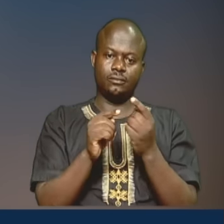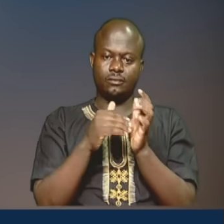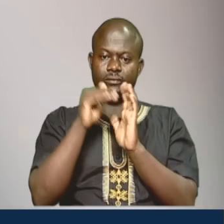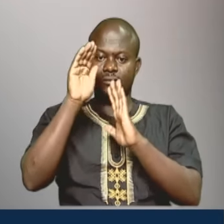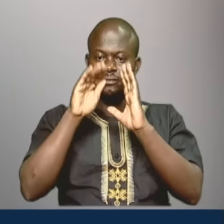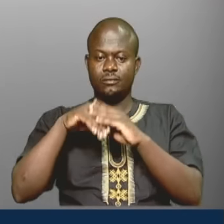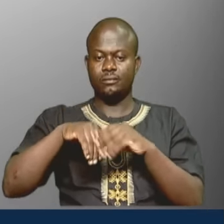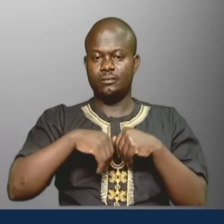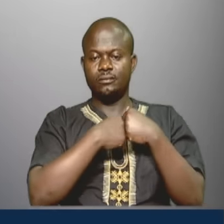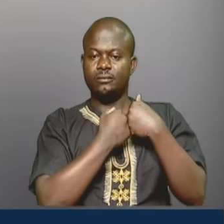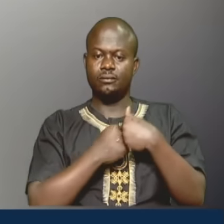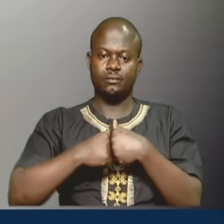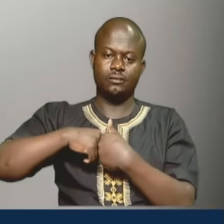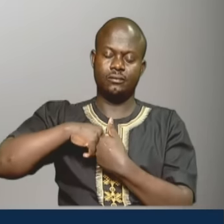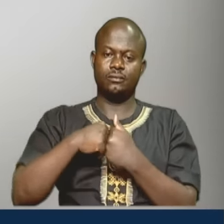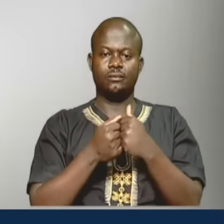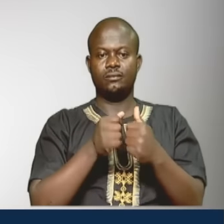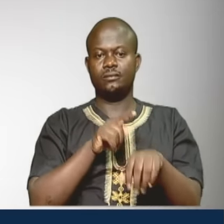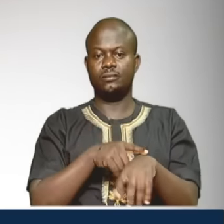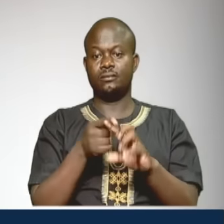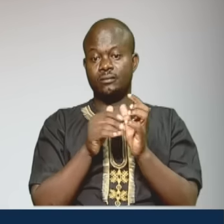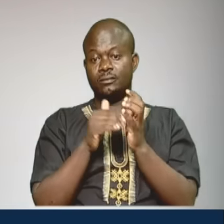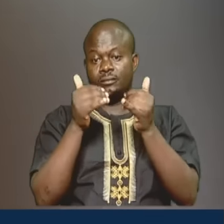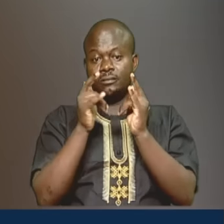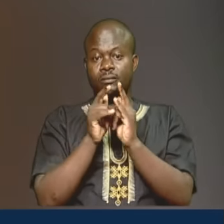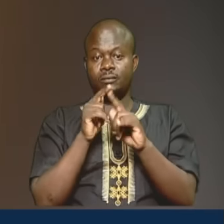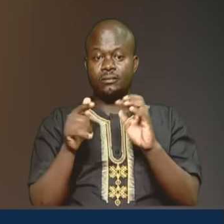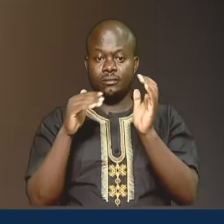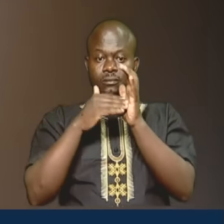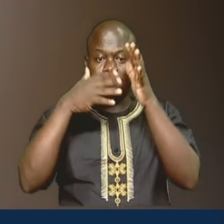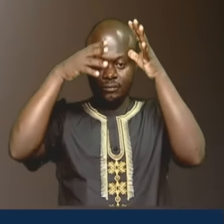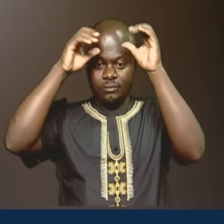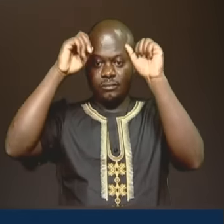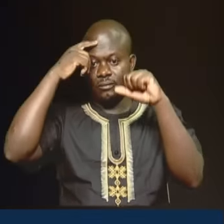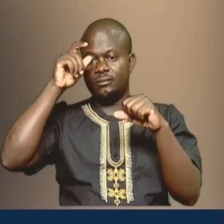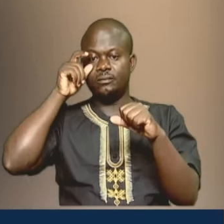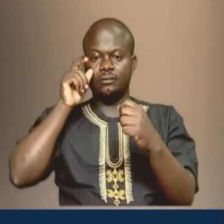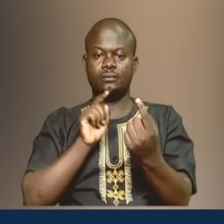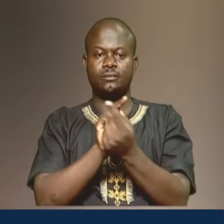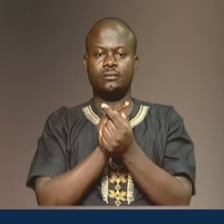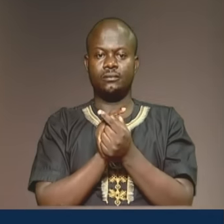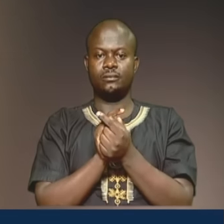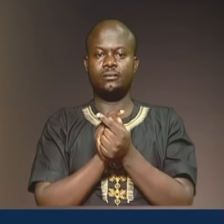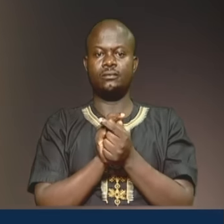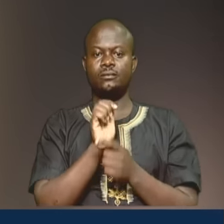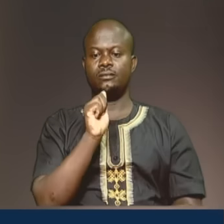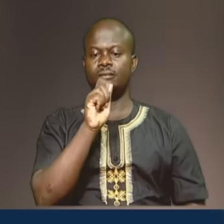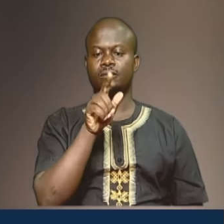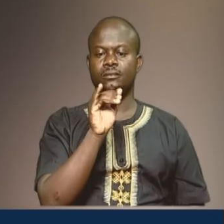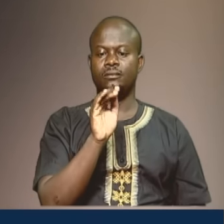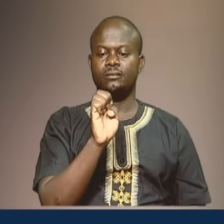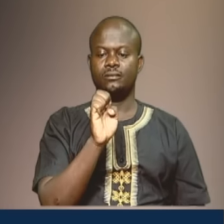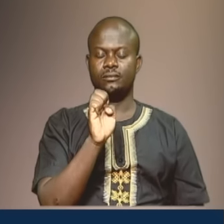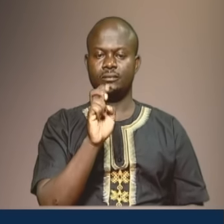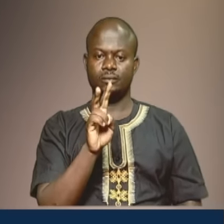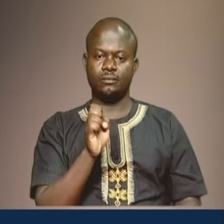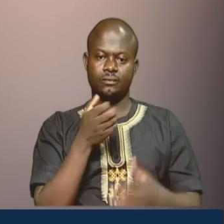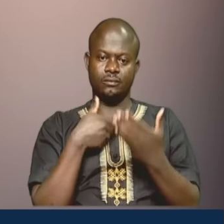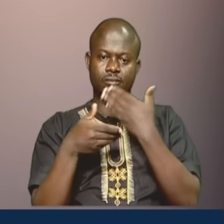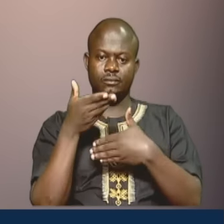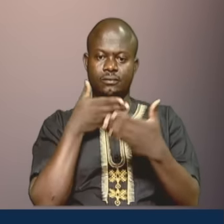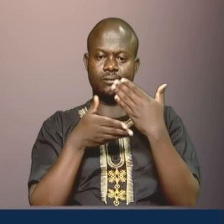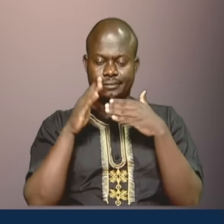guhangana n'imihindagurikire y'ibihe. Usibye inama kandi Perezida Kagame yahuye na mugenzi we Ilham Aliyev wa Azerbaijan ndetse banagirana